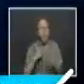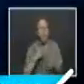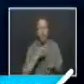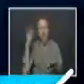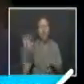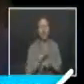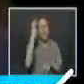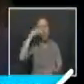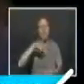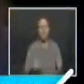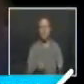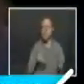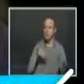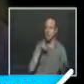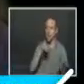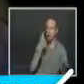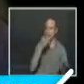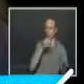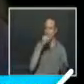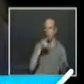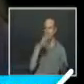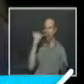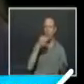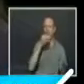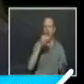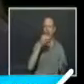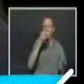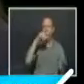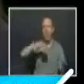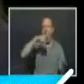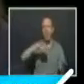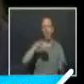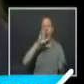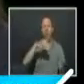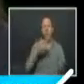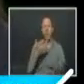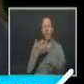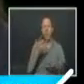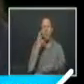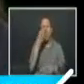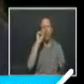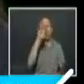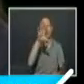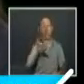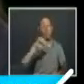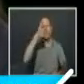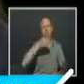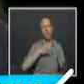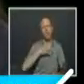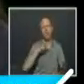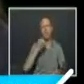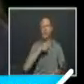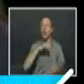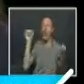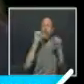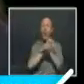אני לא מצליח להבין את זה. דרך אגב, אחת השאלות זאת הייתה שאלה שנשאלה פה, גם דרך אגב, באחד השידורים הראשונים שלנו, אם אני לא טועה, על